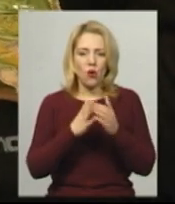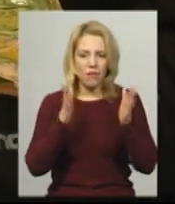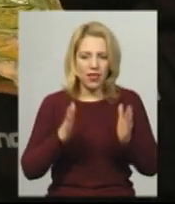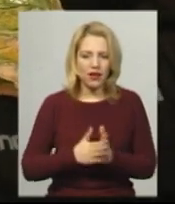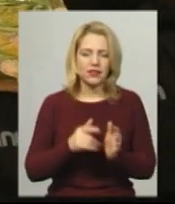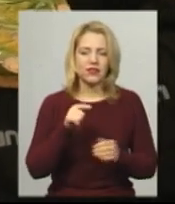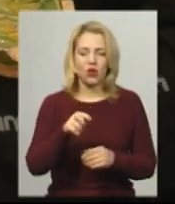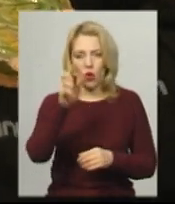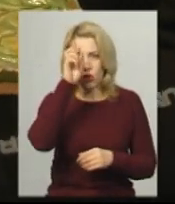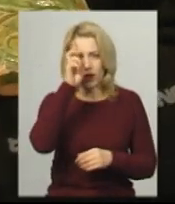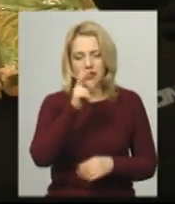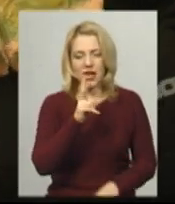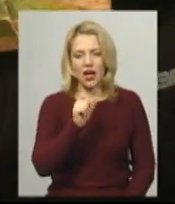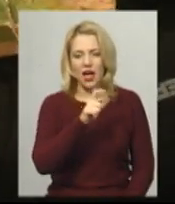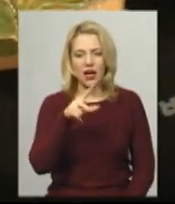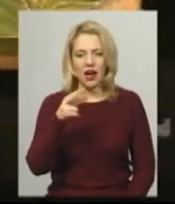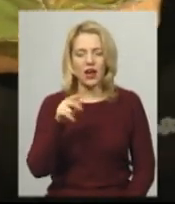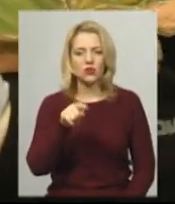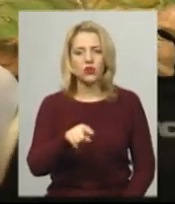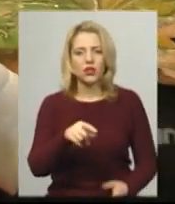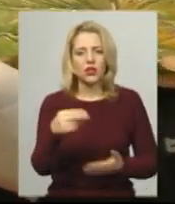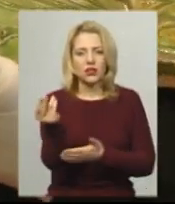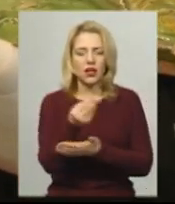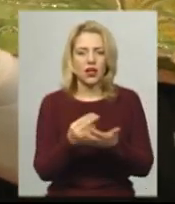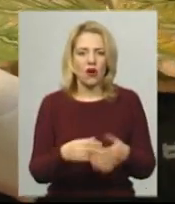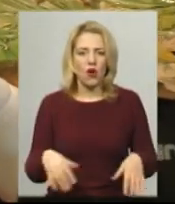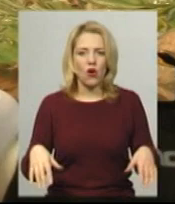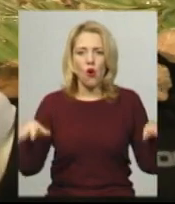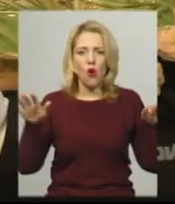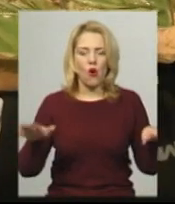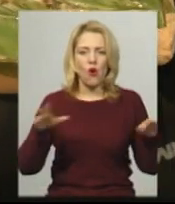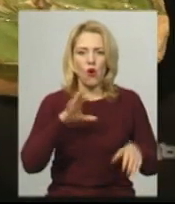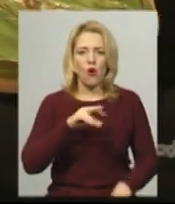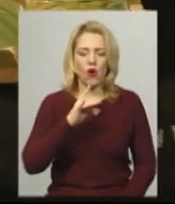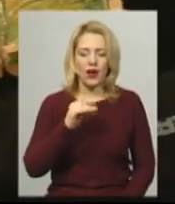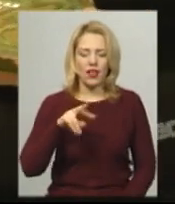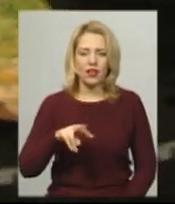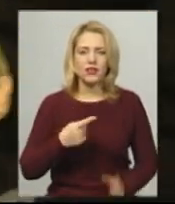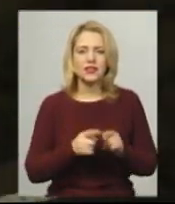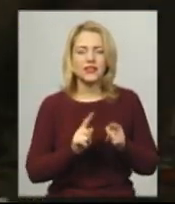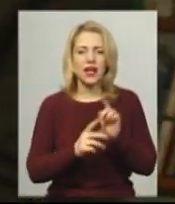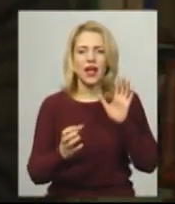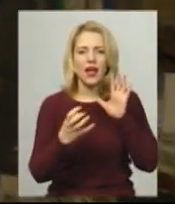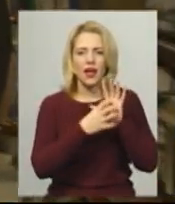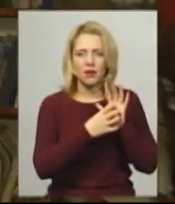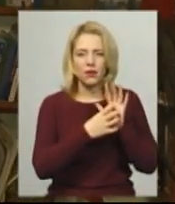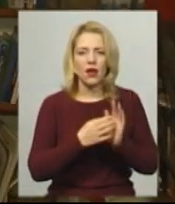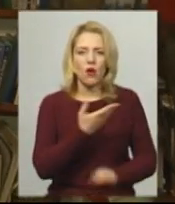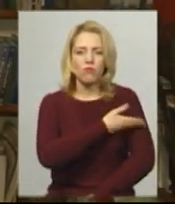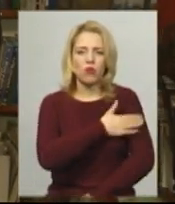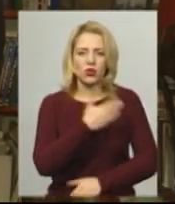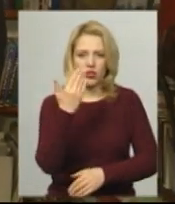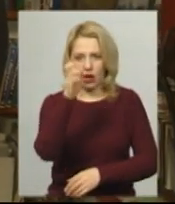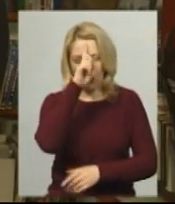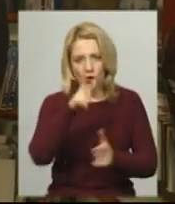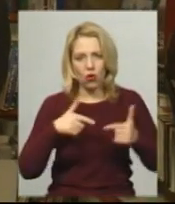зображено орла, це зрозуміло герб Польщі, королівство Польща, а так як воно датується